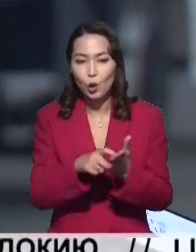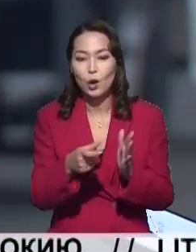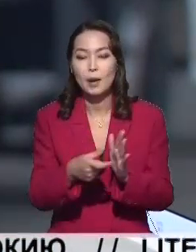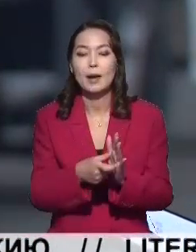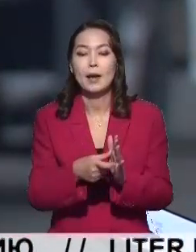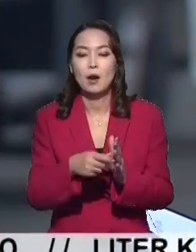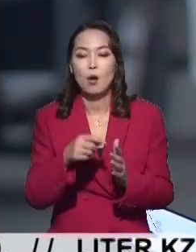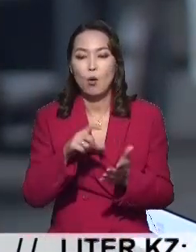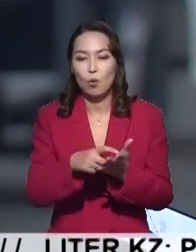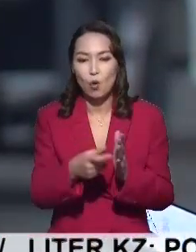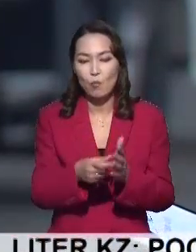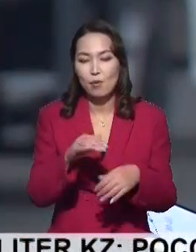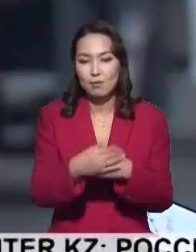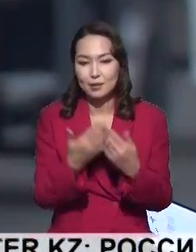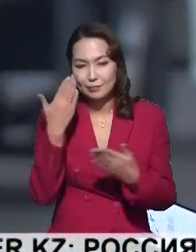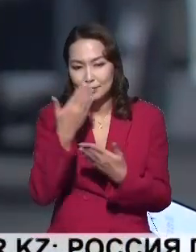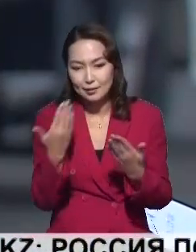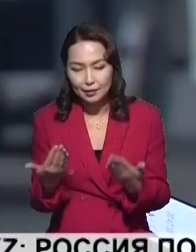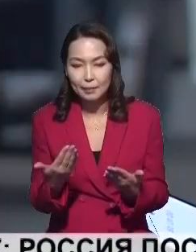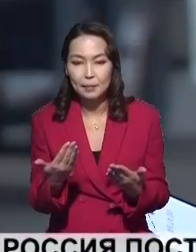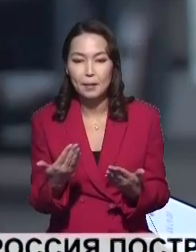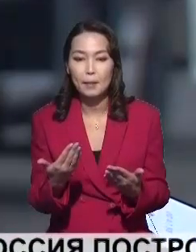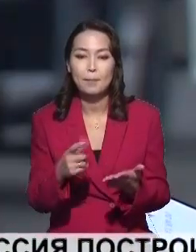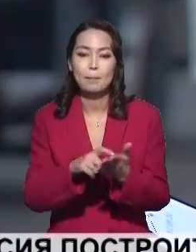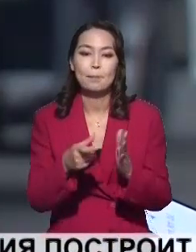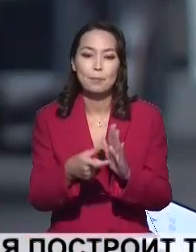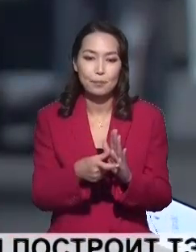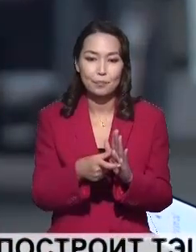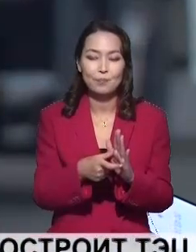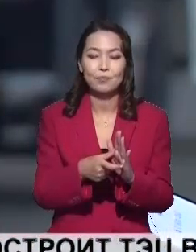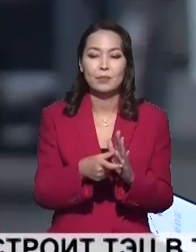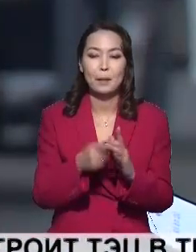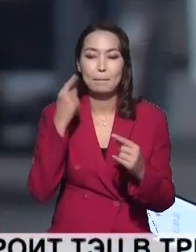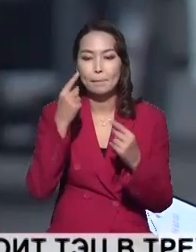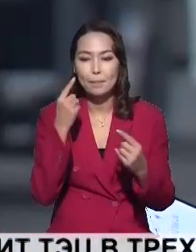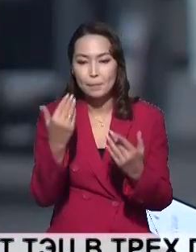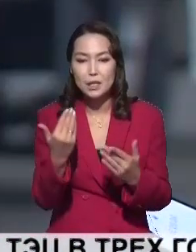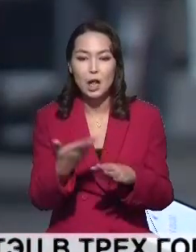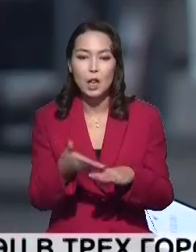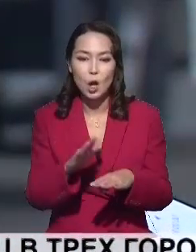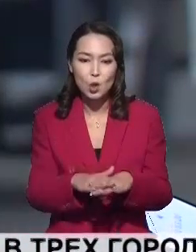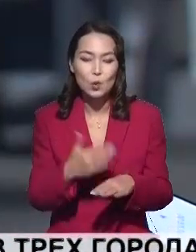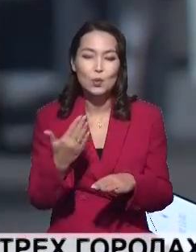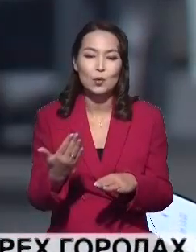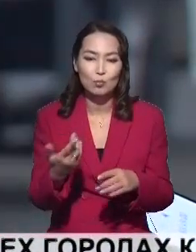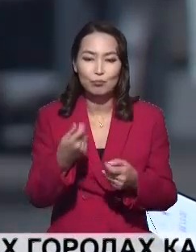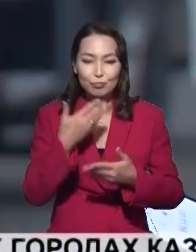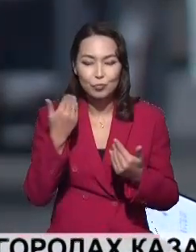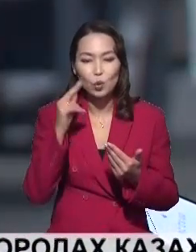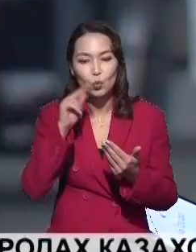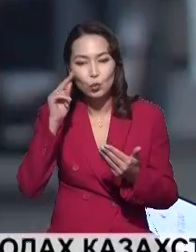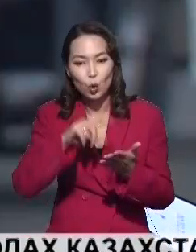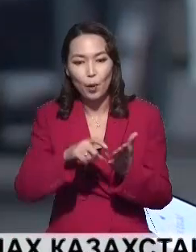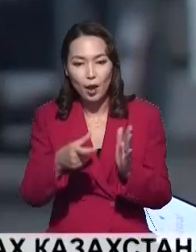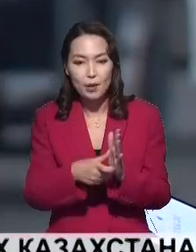гигиены, также комната психологической разгрузки и так далее. Учебные классы,